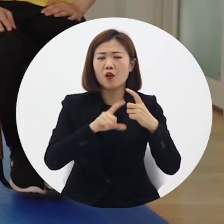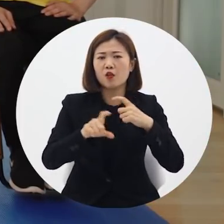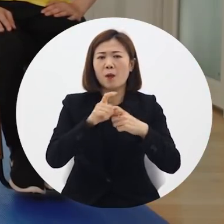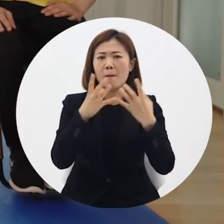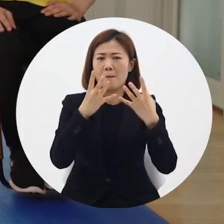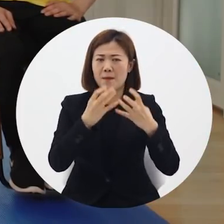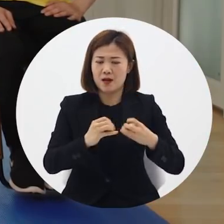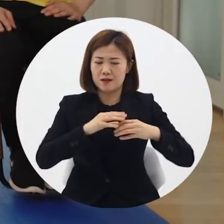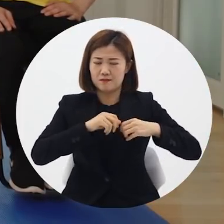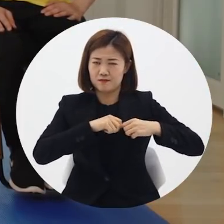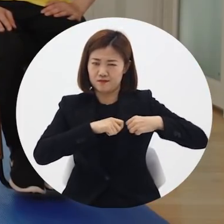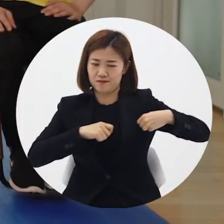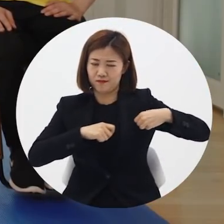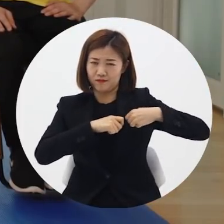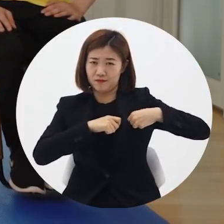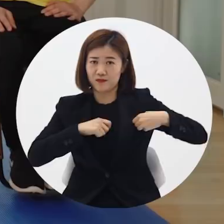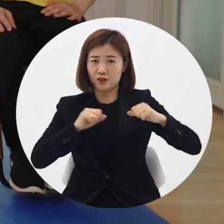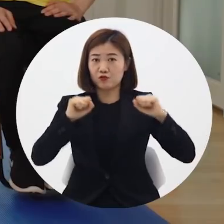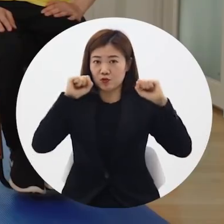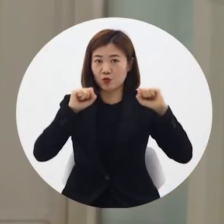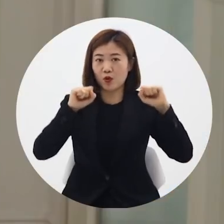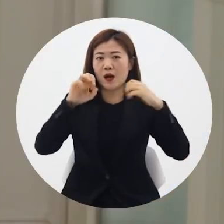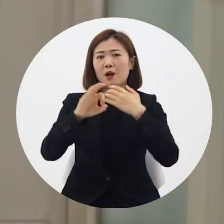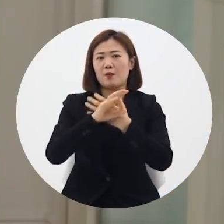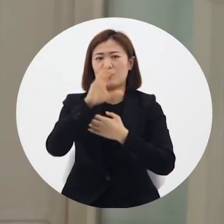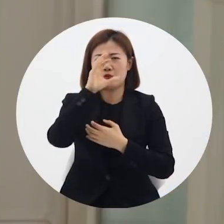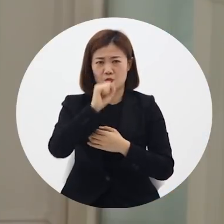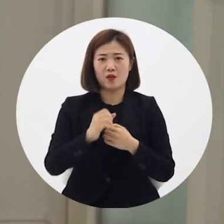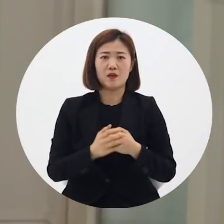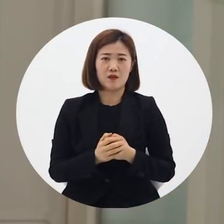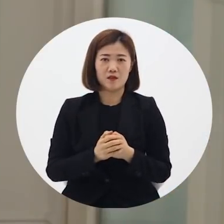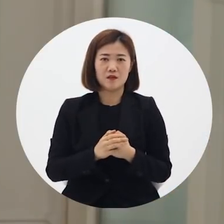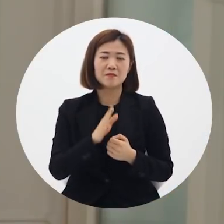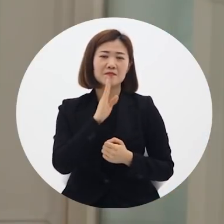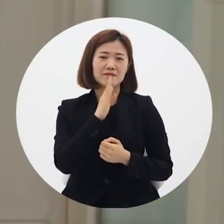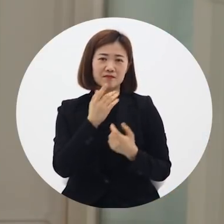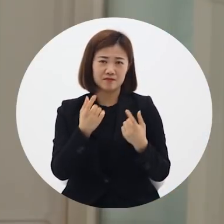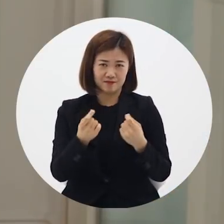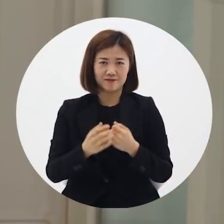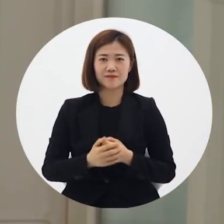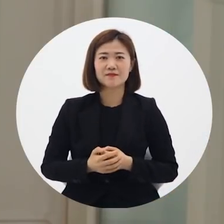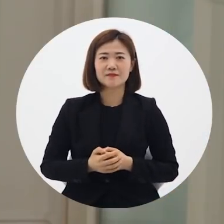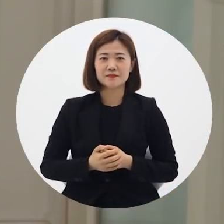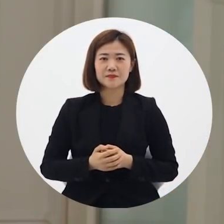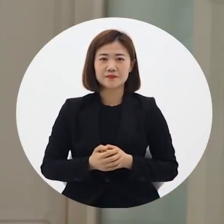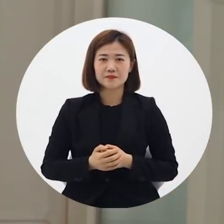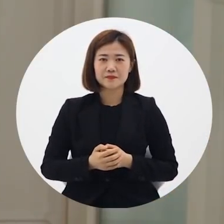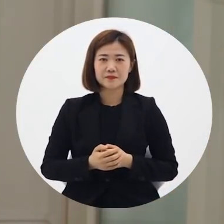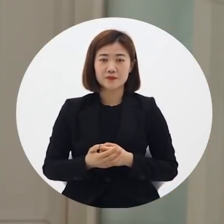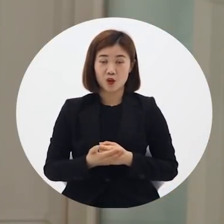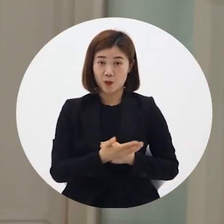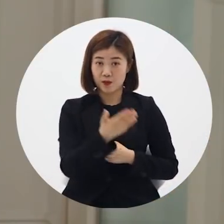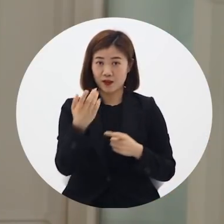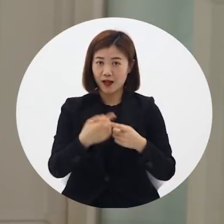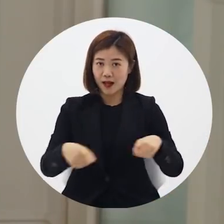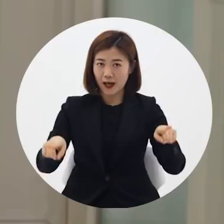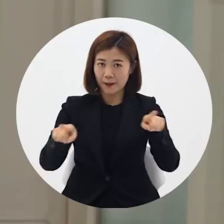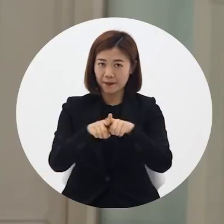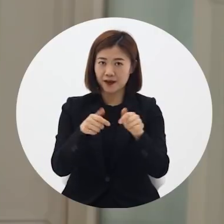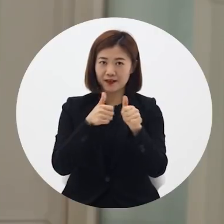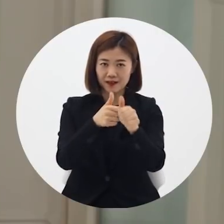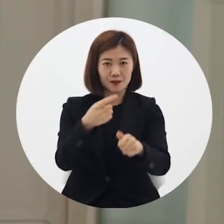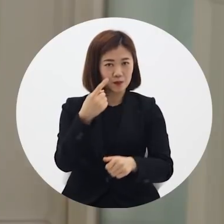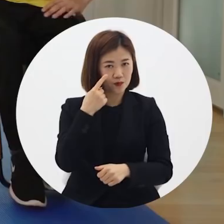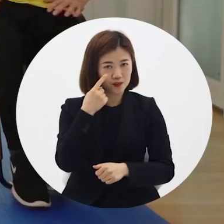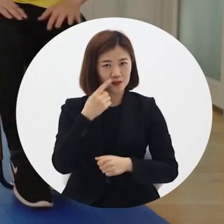하시면 훨씬 더 효율이 좋습니다. 굉장히 좋은 팁입니다. 예. 자, 그러면 여러분도 다 함께 따라해